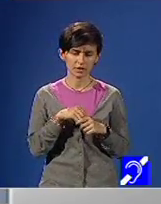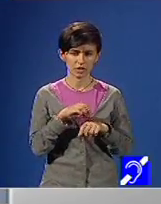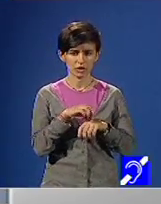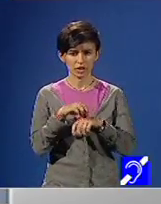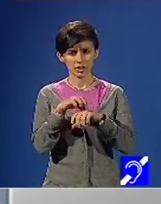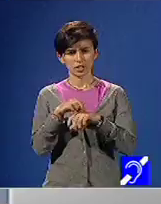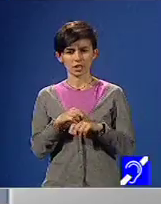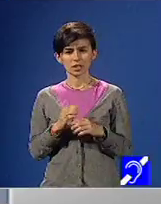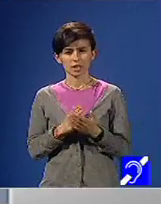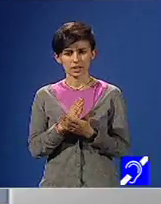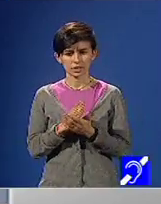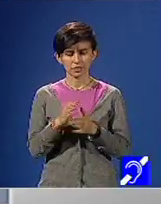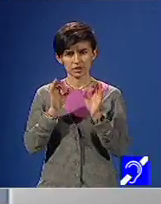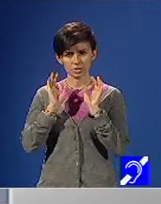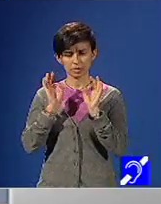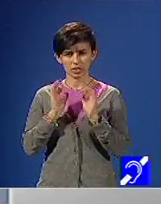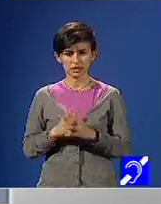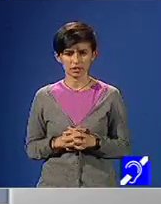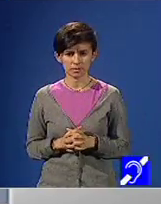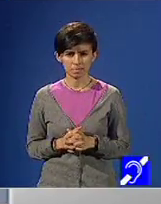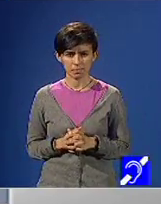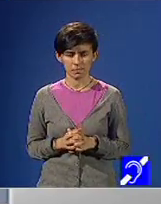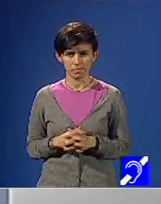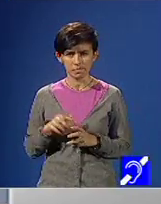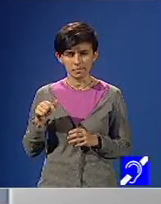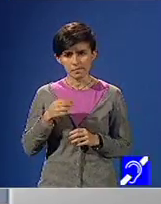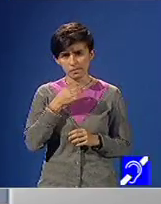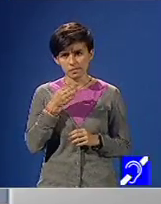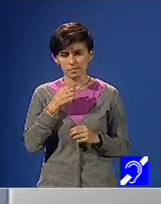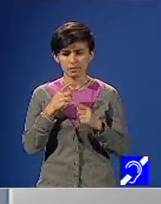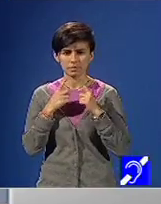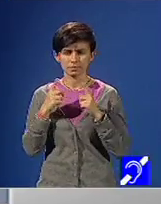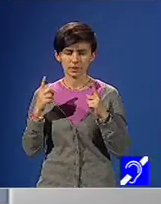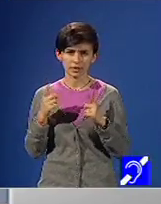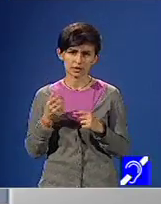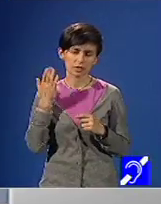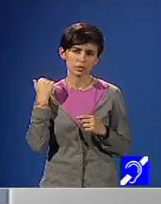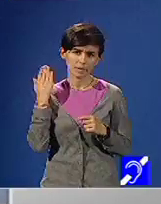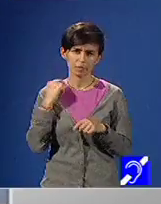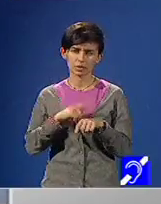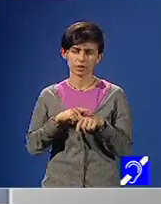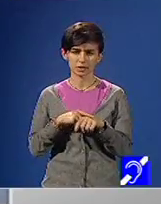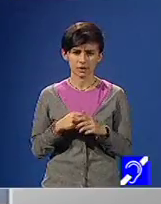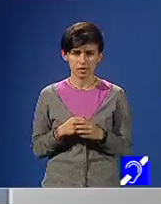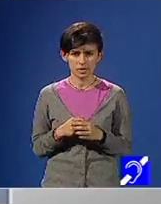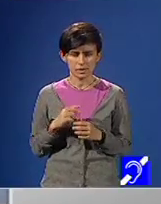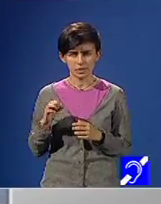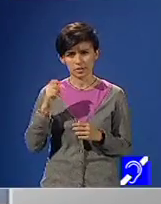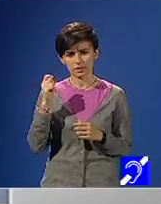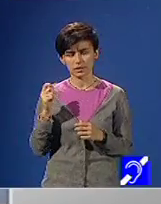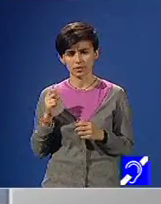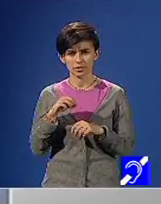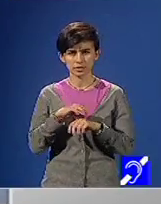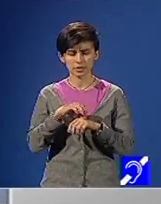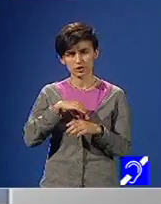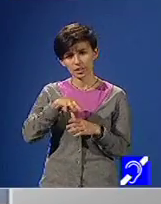servicii specializate. Asta ne spunea profesorul Eliot Sorel, aflat în platoul nostru cu timp în urmă. În alte țări, medicina